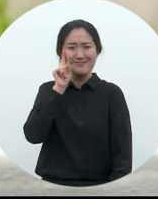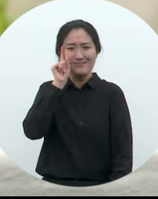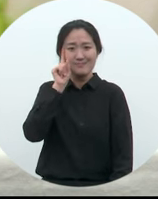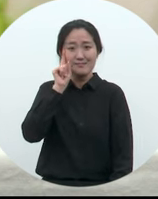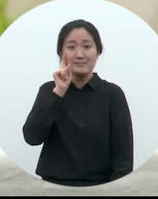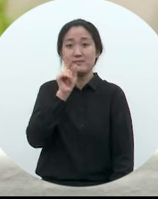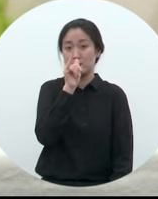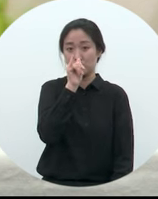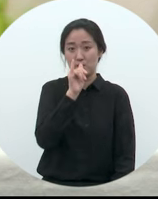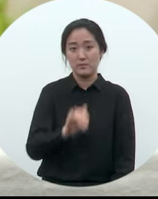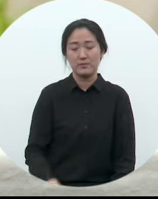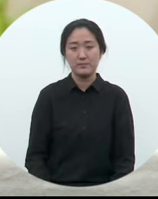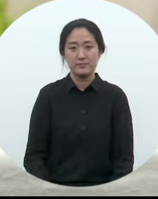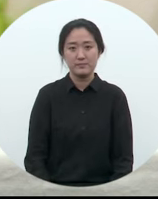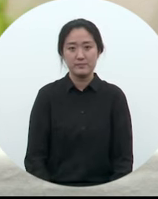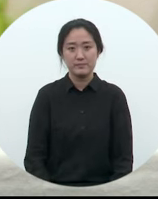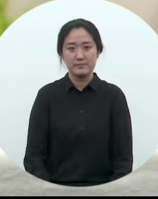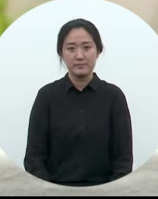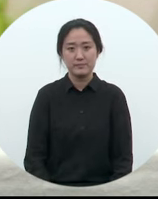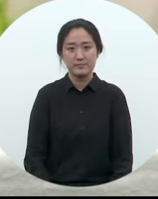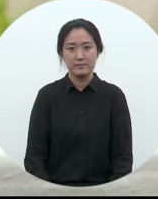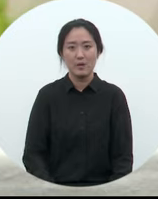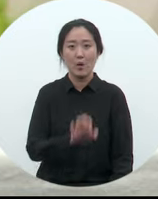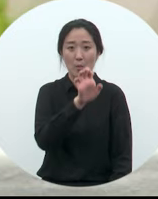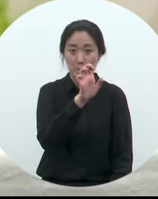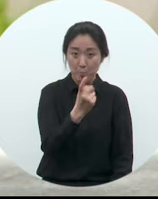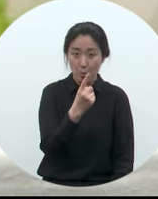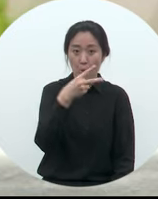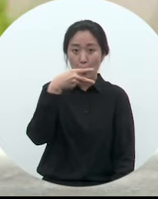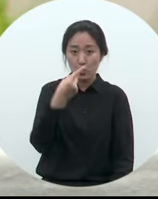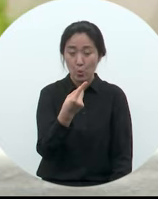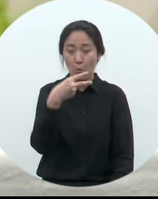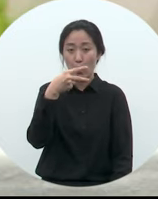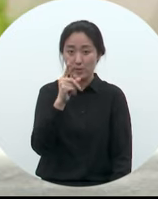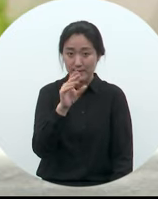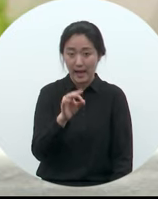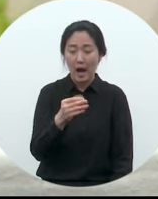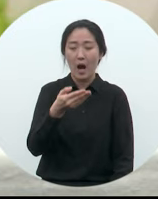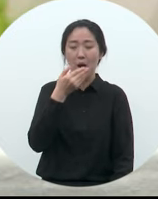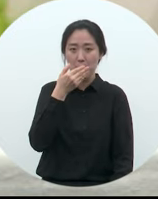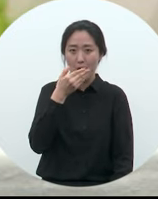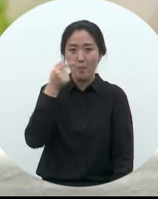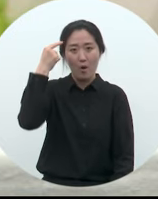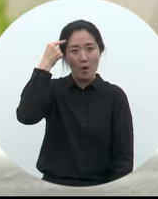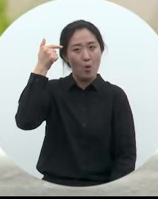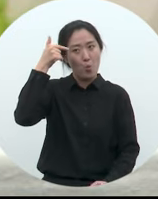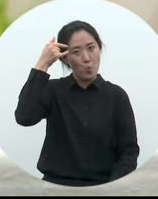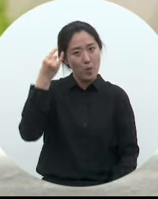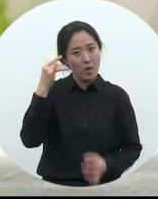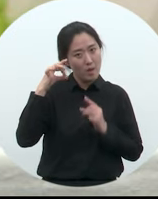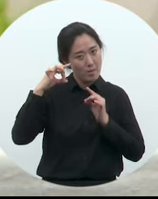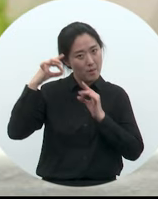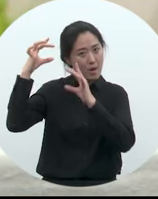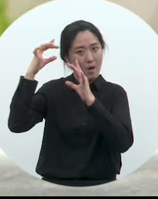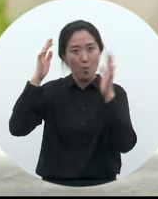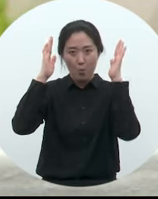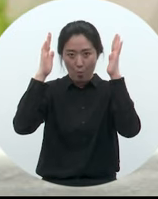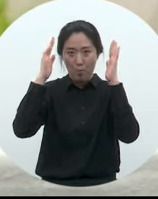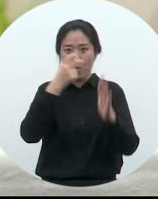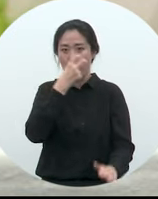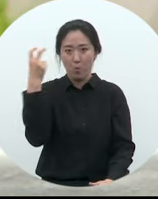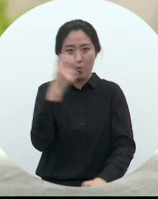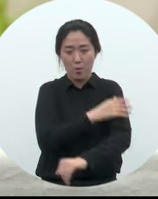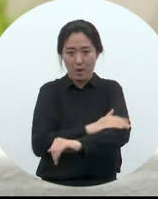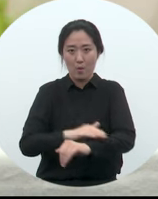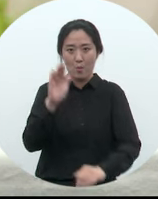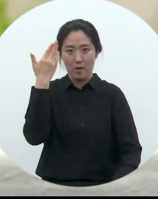막 신경질적으로 이렇게 변할 수가 있죠. 역시 이런 포도당 공급을 뇌에 많이 해주게 되면은 학습 능력을